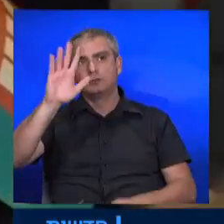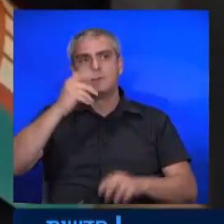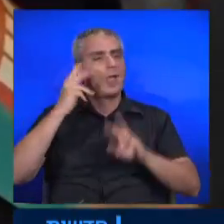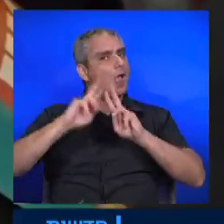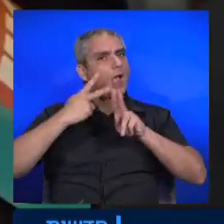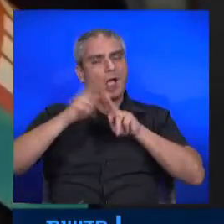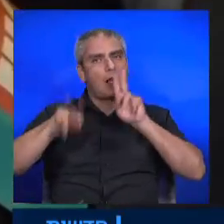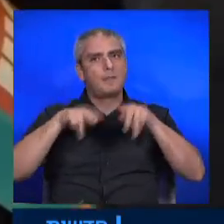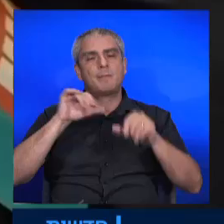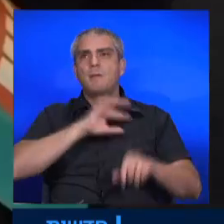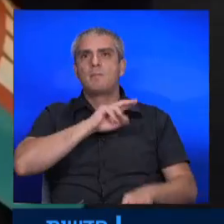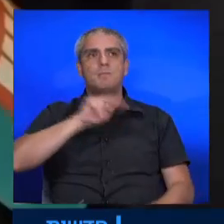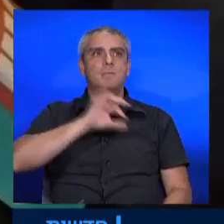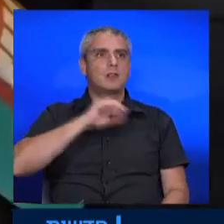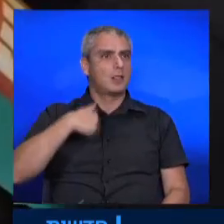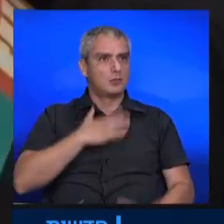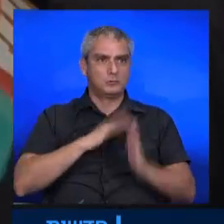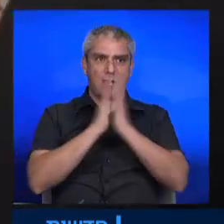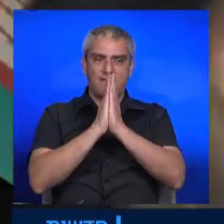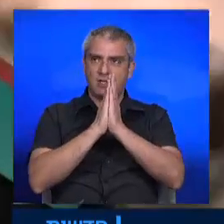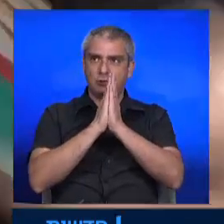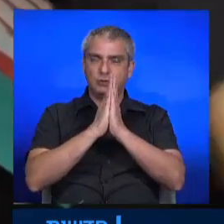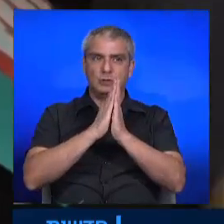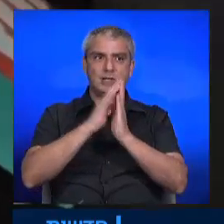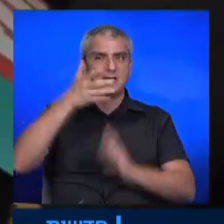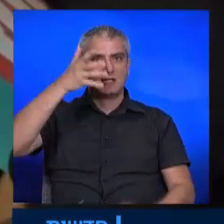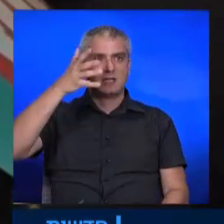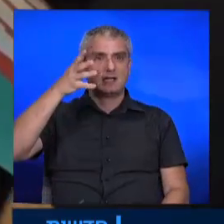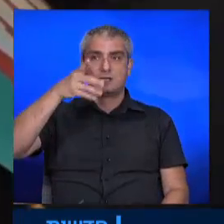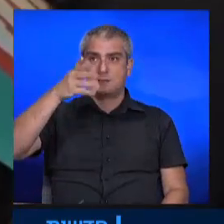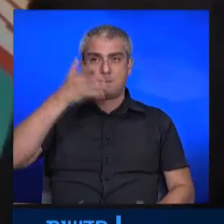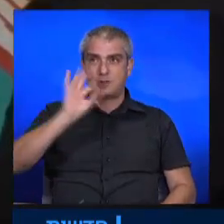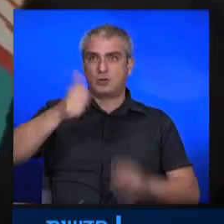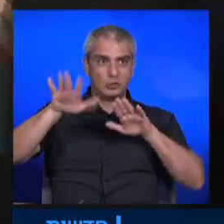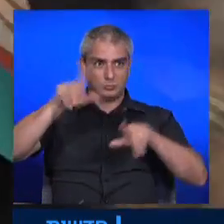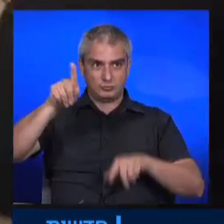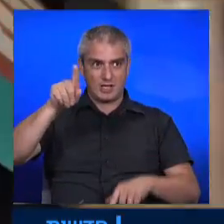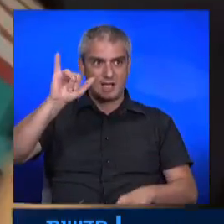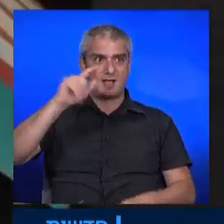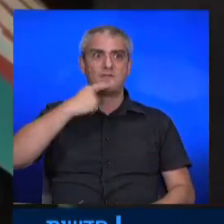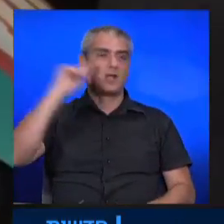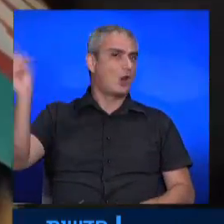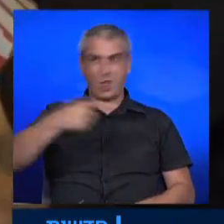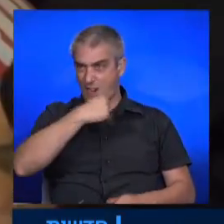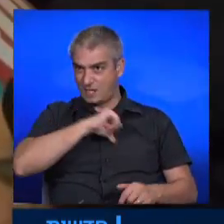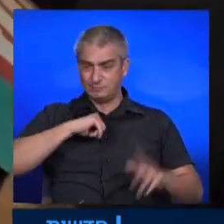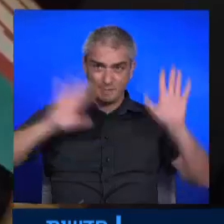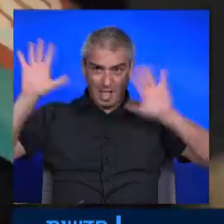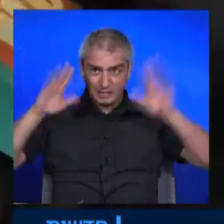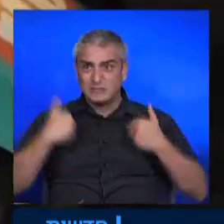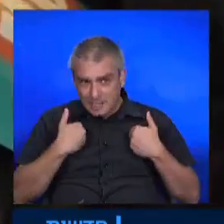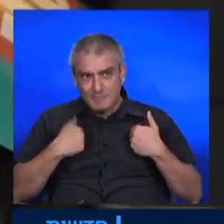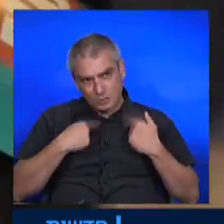אני רוצה לקרוא לפה, לאדון יאיר נתניהו, ושיקרא פה לכל העצמאים ליצנים. אני רוצה להתעמת עם יאיר